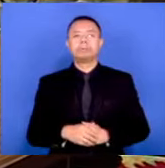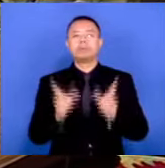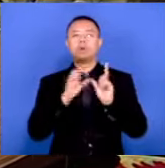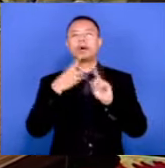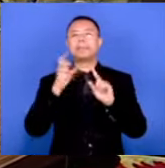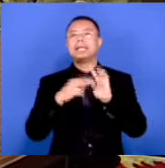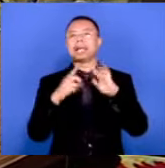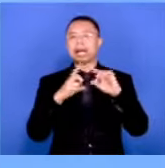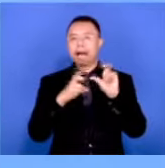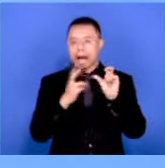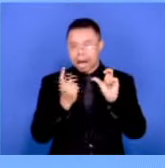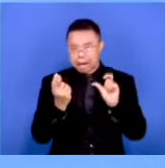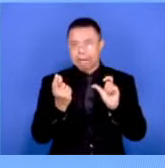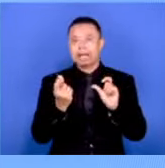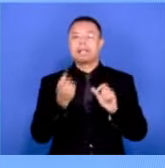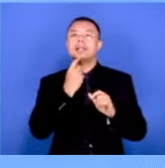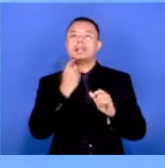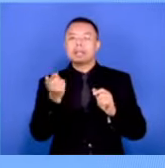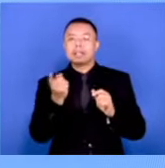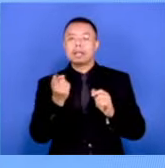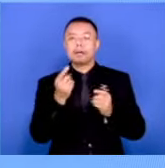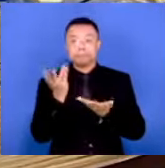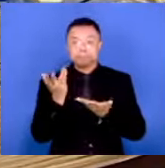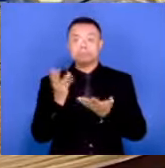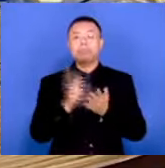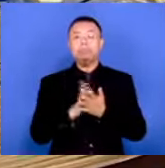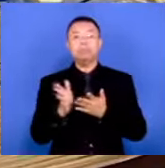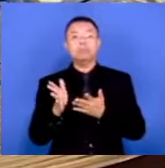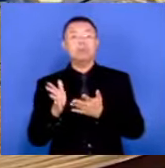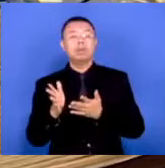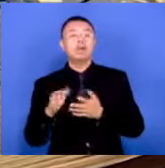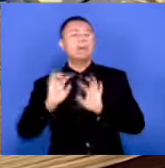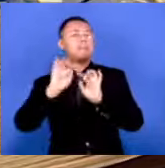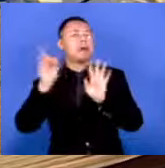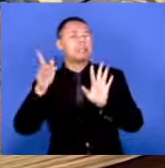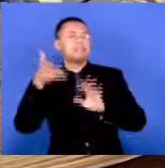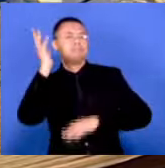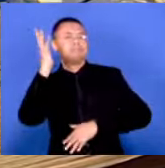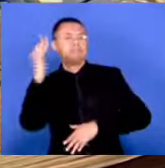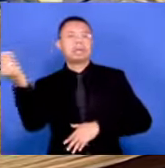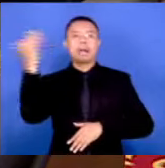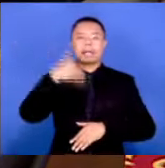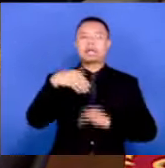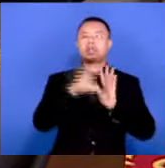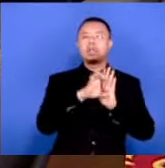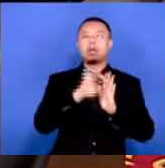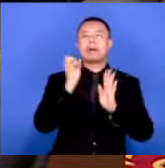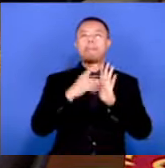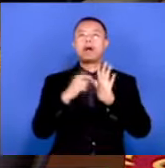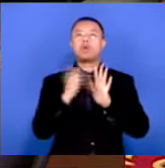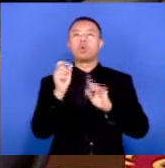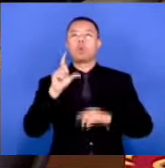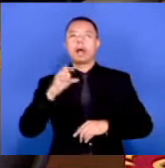Webinar bertajuk Popularizing the Culture of Sustainability mengundang berbagai pembicara, salah satunya Emmanuel Deo dari